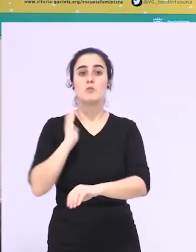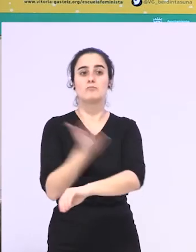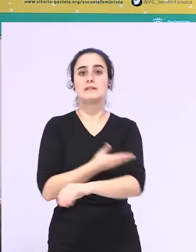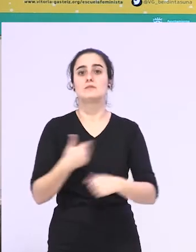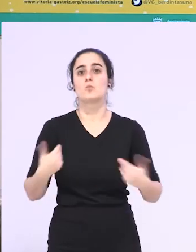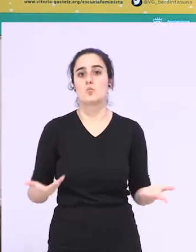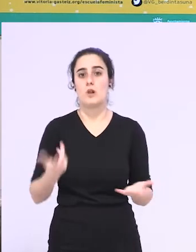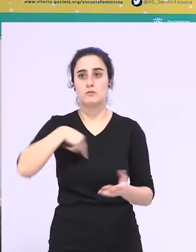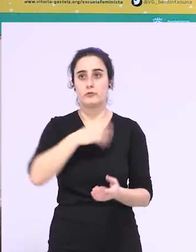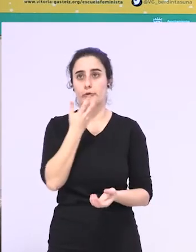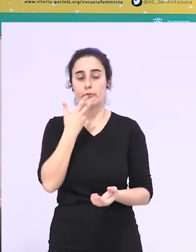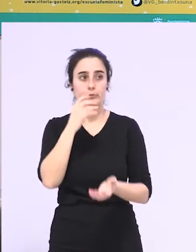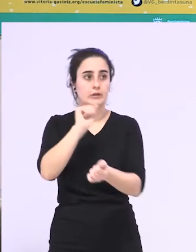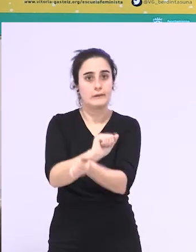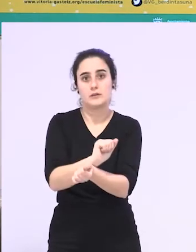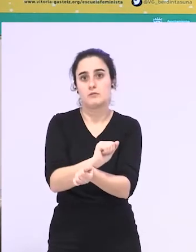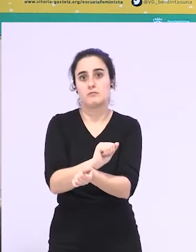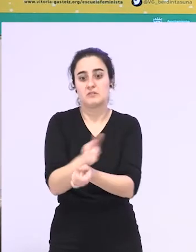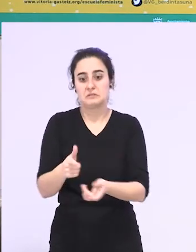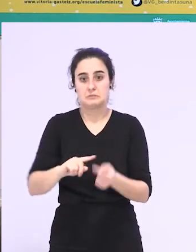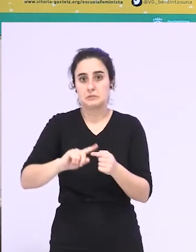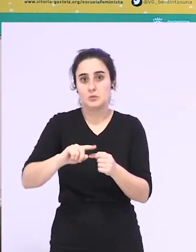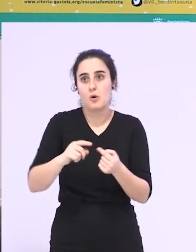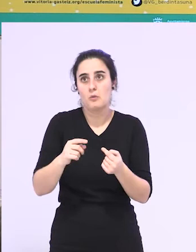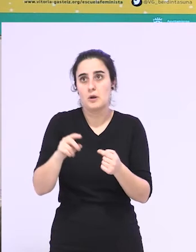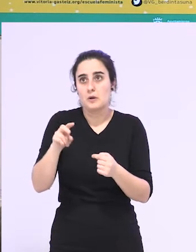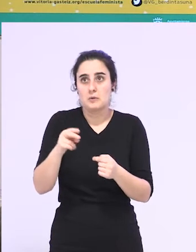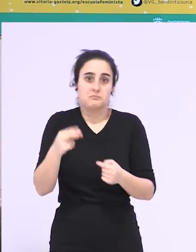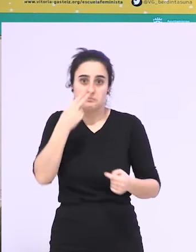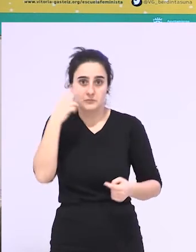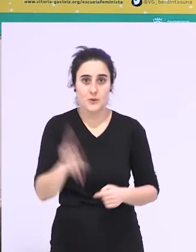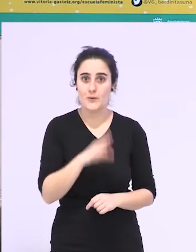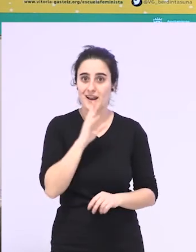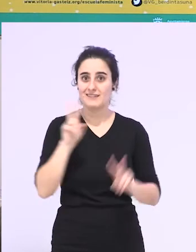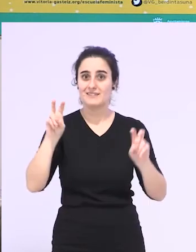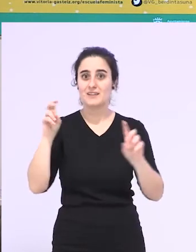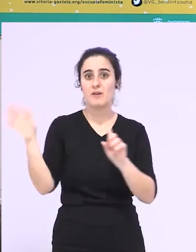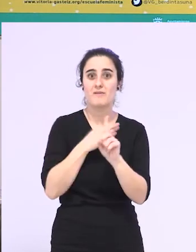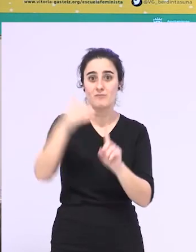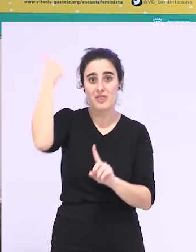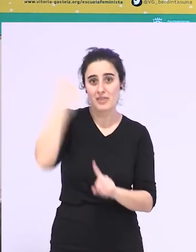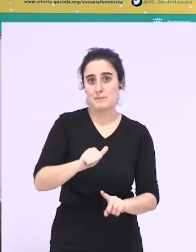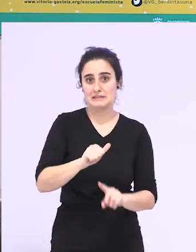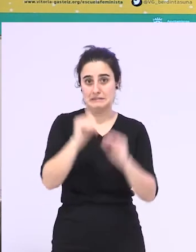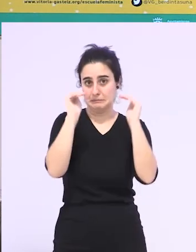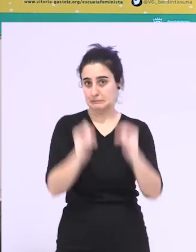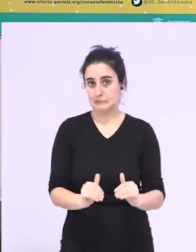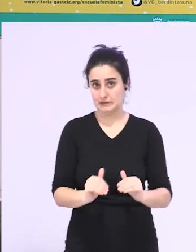Kartzela ikusi dugu ez digula gehiagi balio, ez? Ari gutxio, ba, indarkeria matxistako